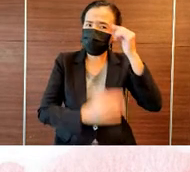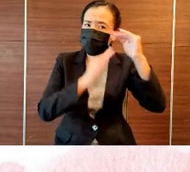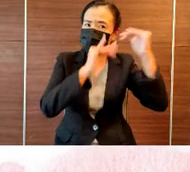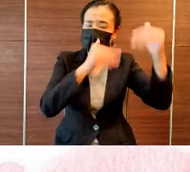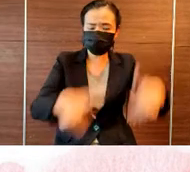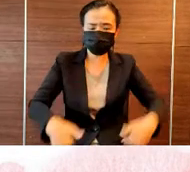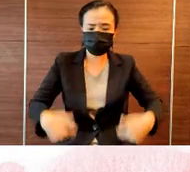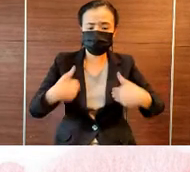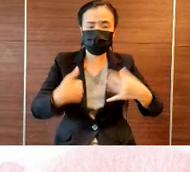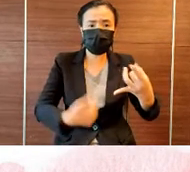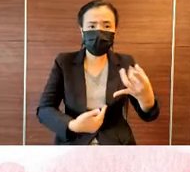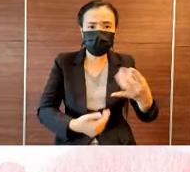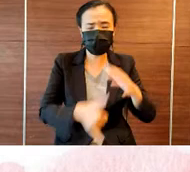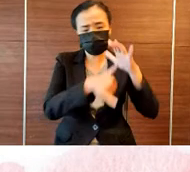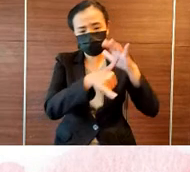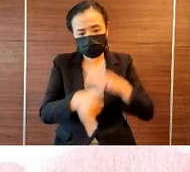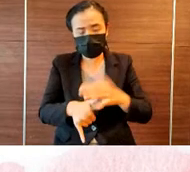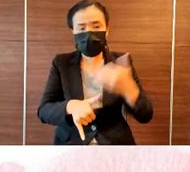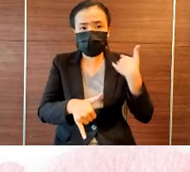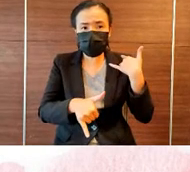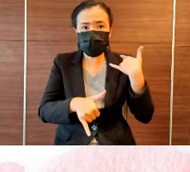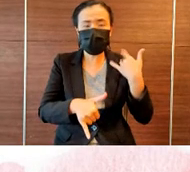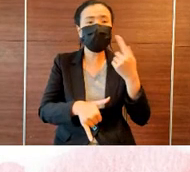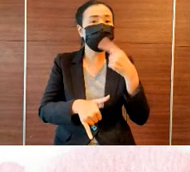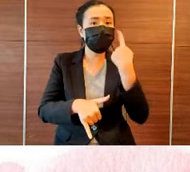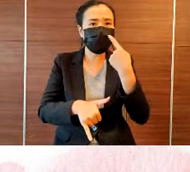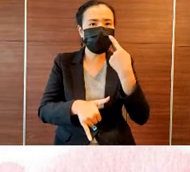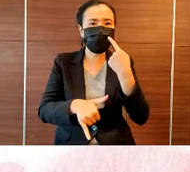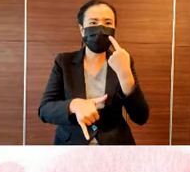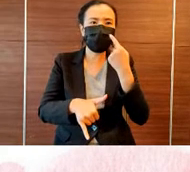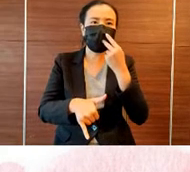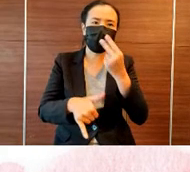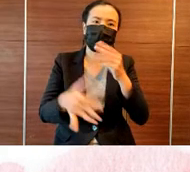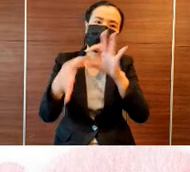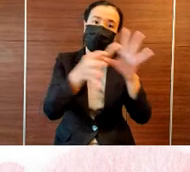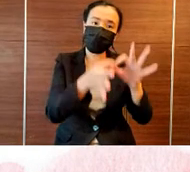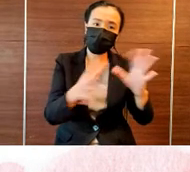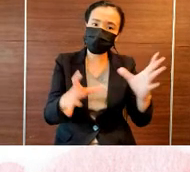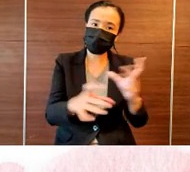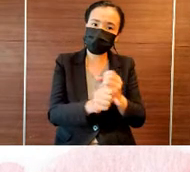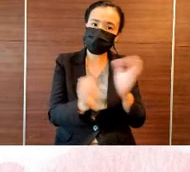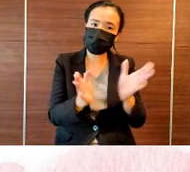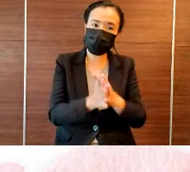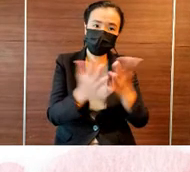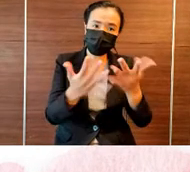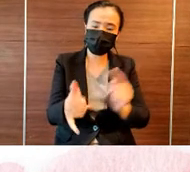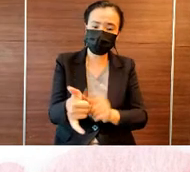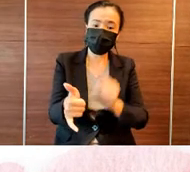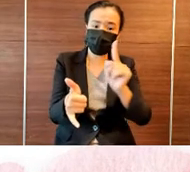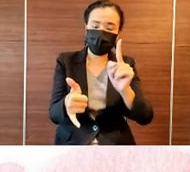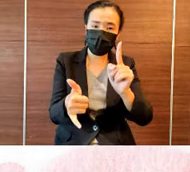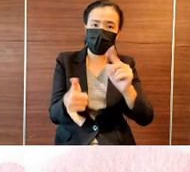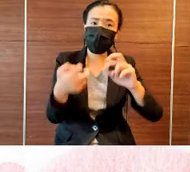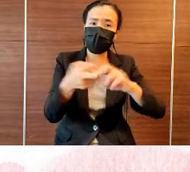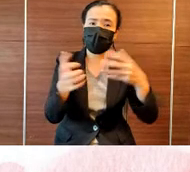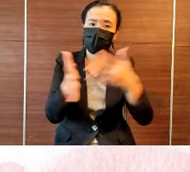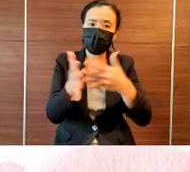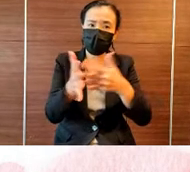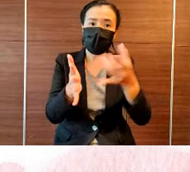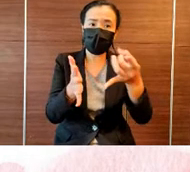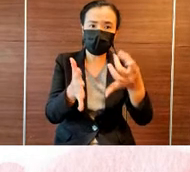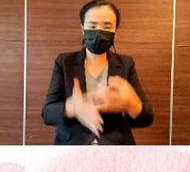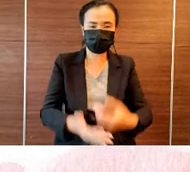ของเขาแบบไหนถูกใครเอารัดเอาเปรียบอยู่นี่คือการไม่มองเห็นความเชื่อมโยงอย่างเป็นองค์รวมว่าคนไข้หนึ่งคนนี้เขากำลังเผชิญอะไรนะ